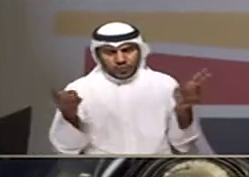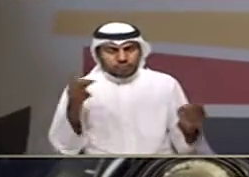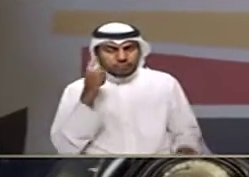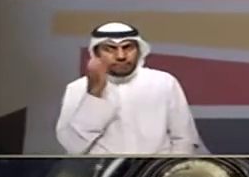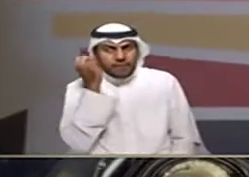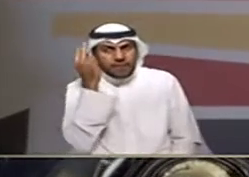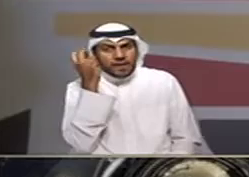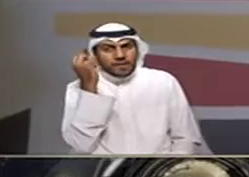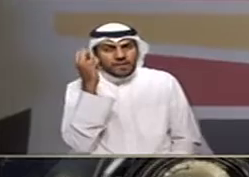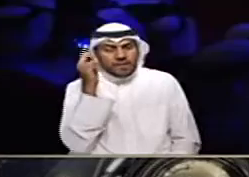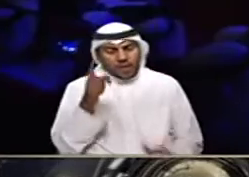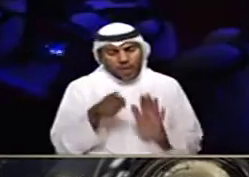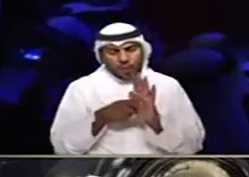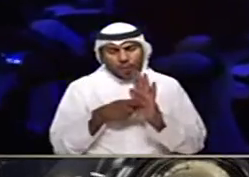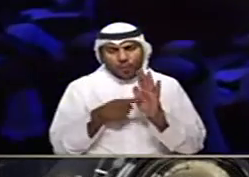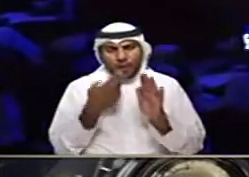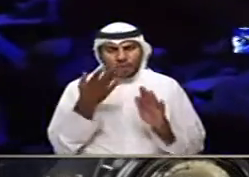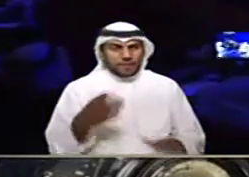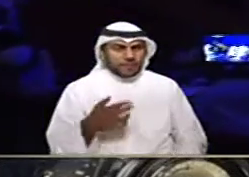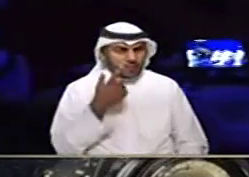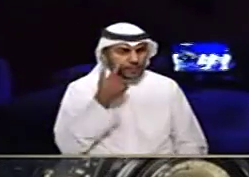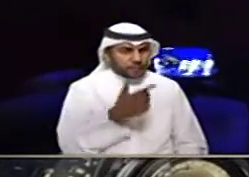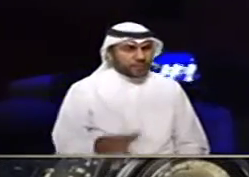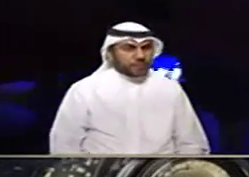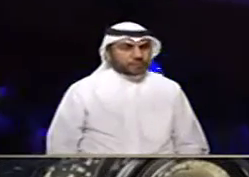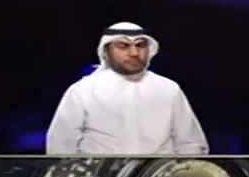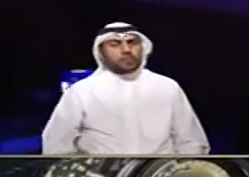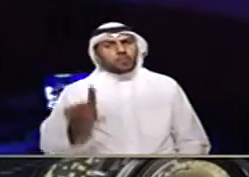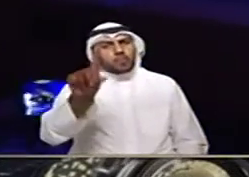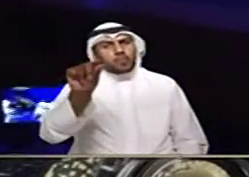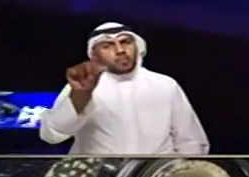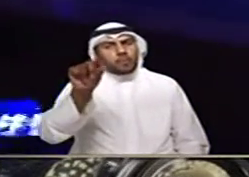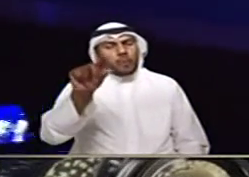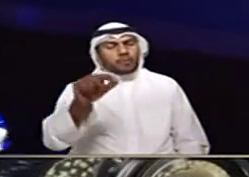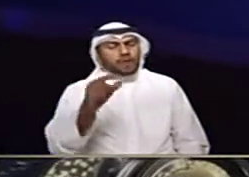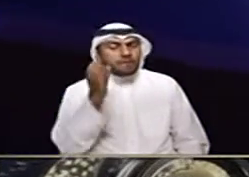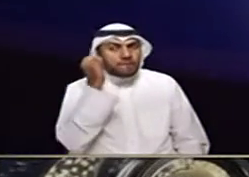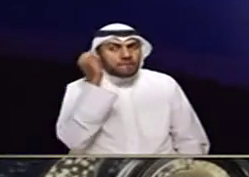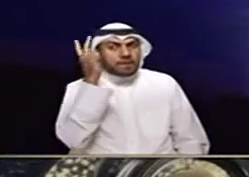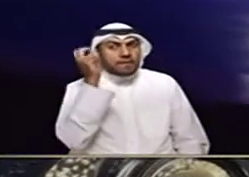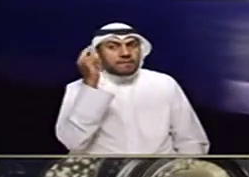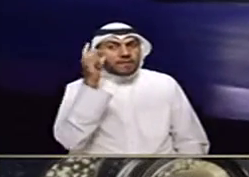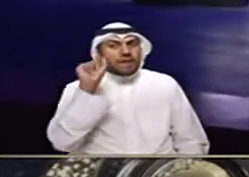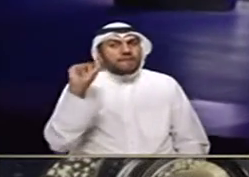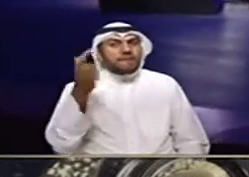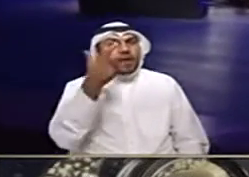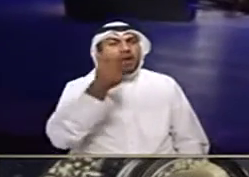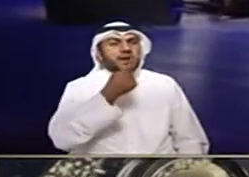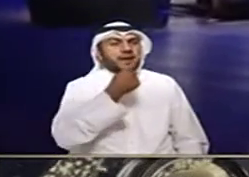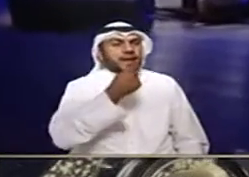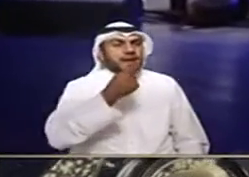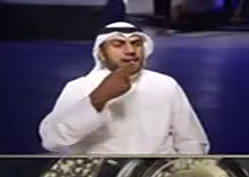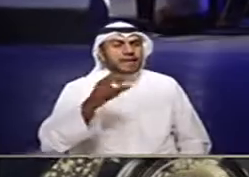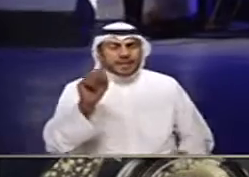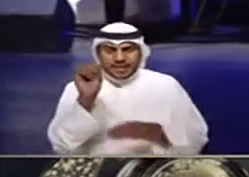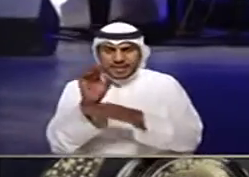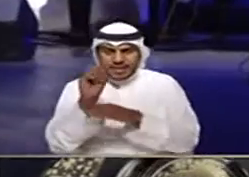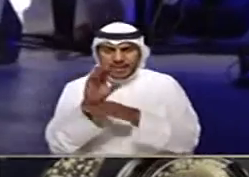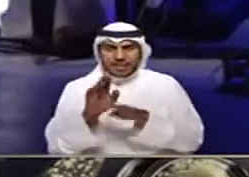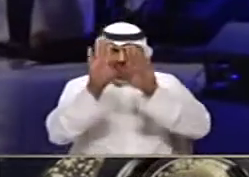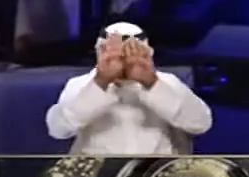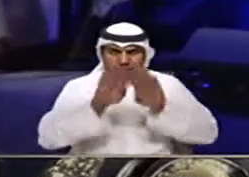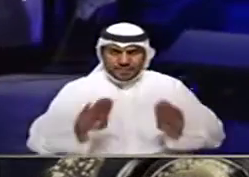ويقدم أنشطة لأول مرة. المهرجان يتميز بتنوعه الثقافي والأدبي والفكري من ورش تدريبية ومسرحيات